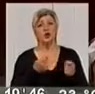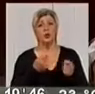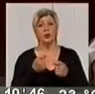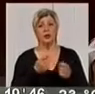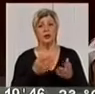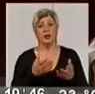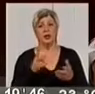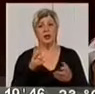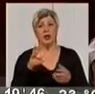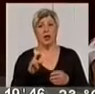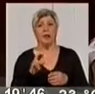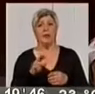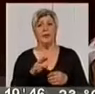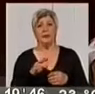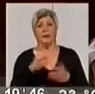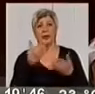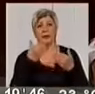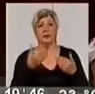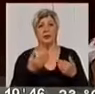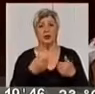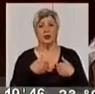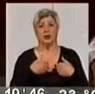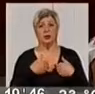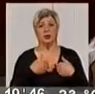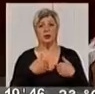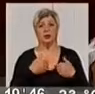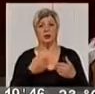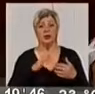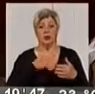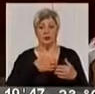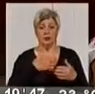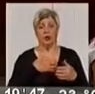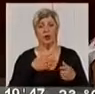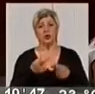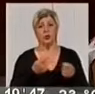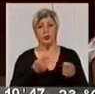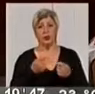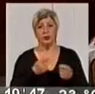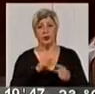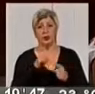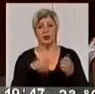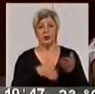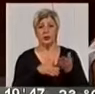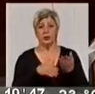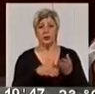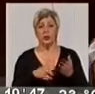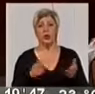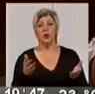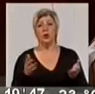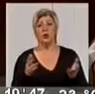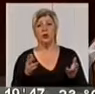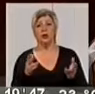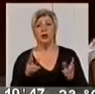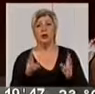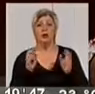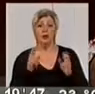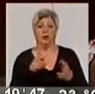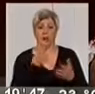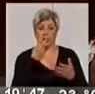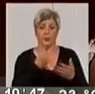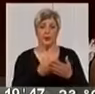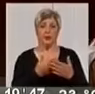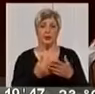вертикаль. Вони звертаються безпосередньо і в наші управління за допомогою, як їм на сьогодні, як передбачити